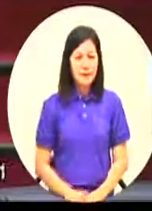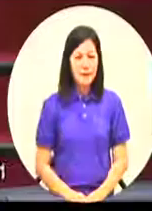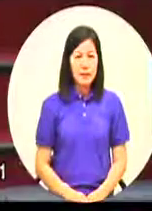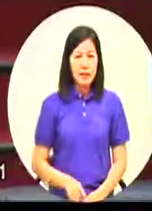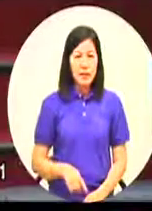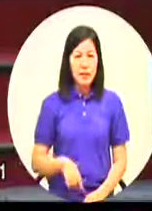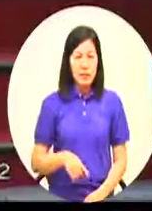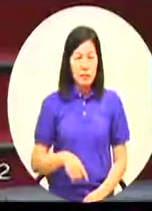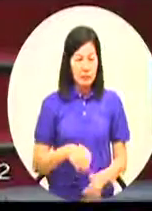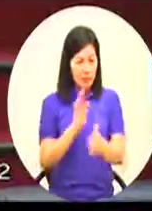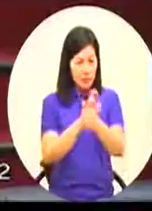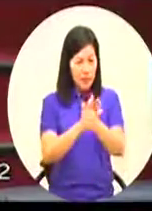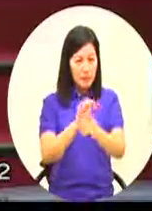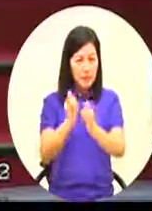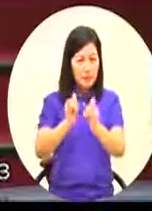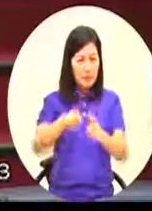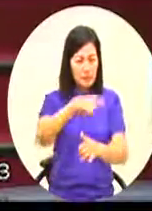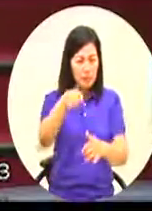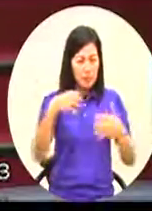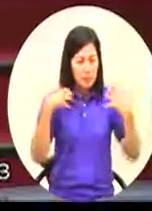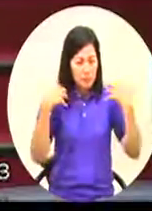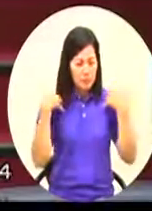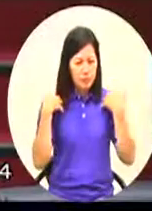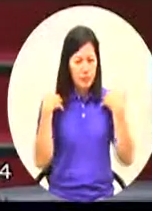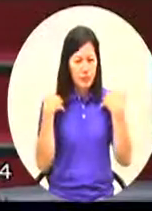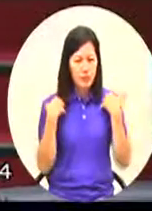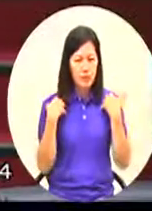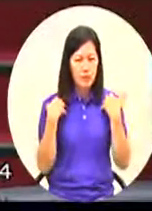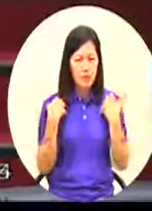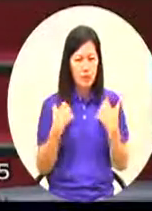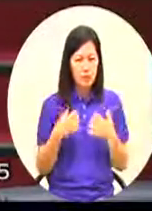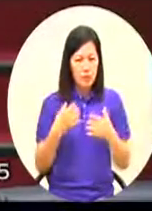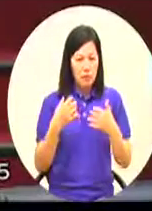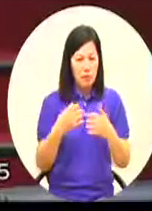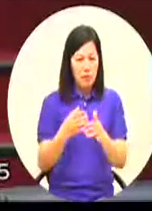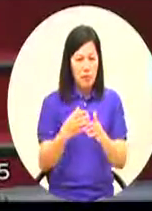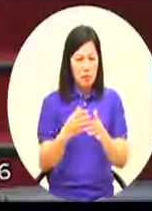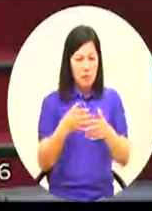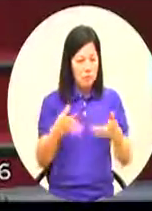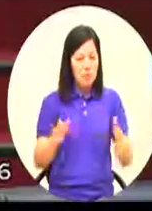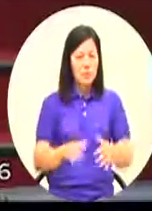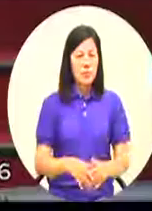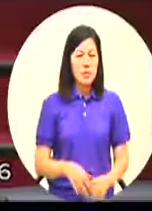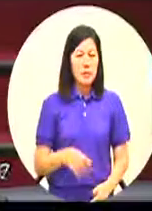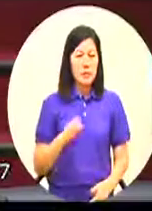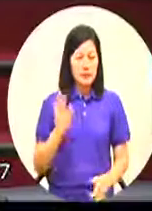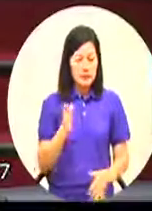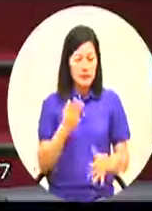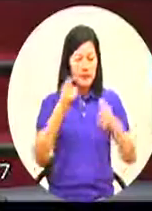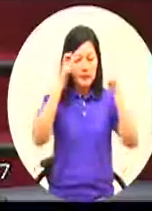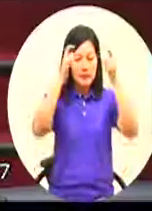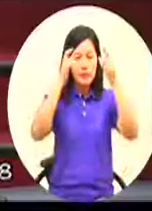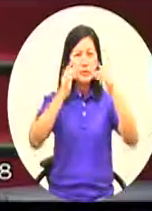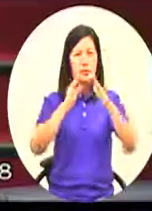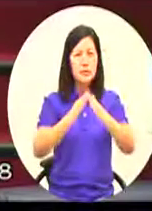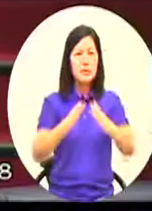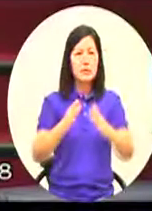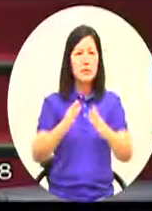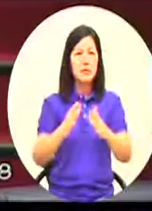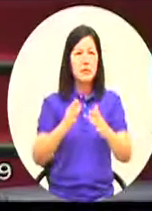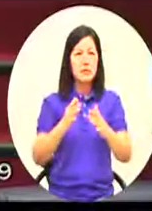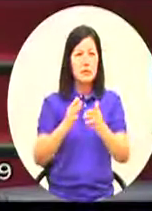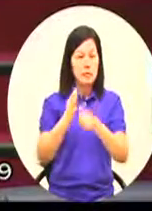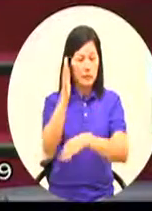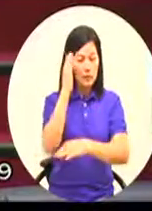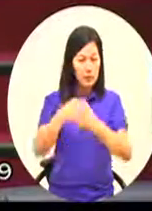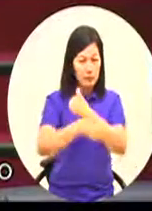替百姓扛了这么多的这样的一个使命跟责任，可是呢，我们的高雄市的市府的团队呢，没